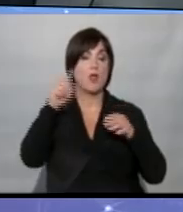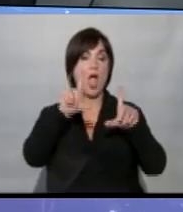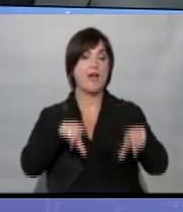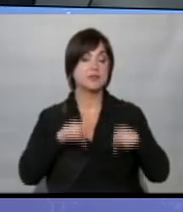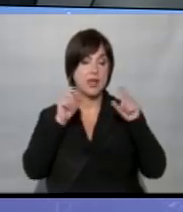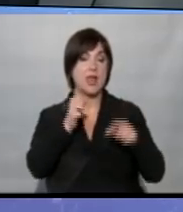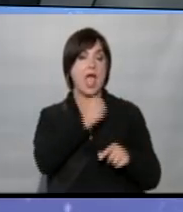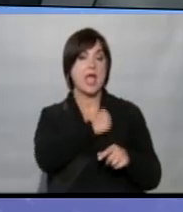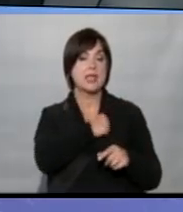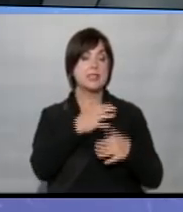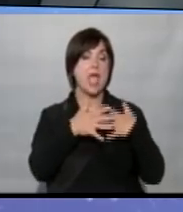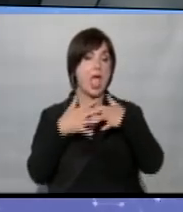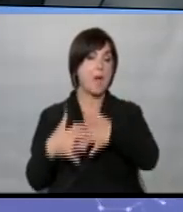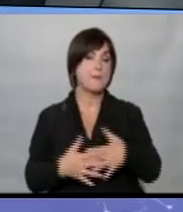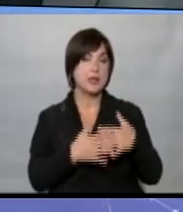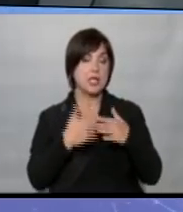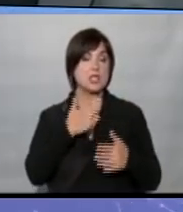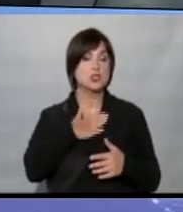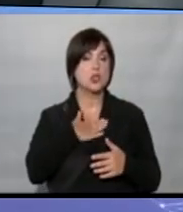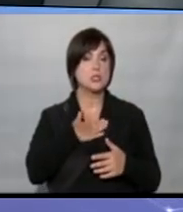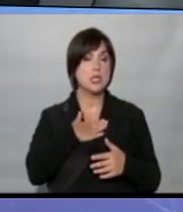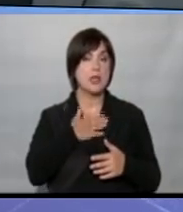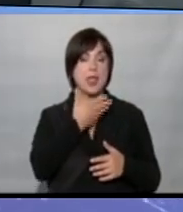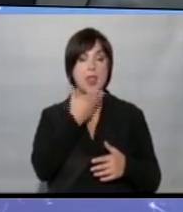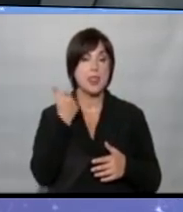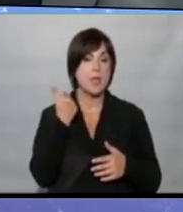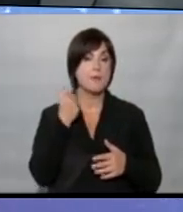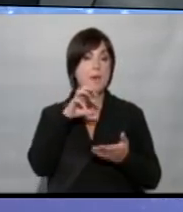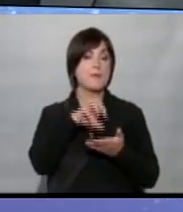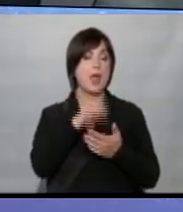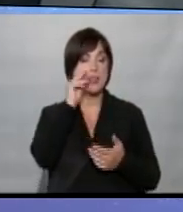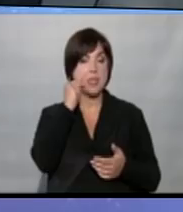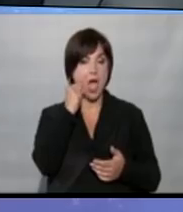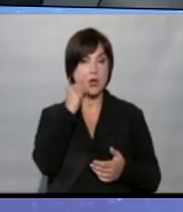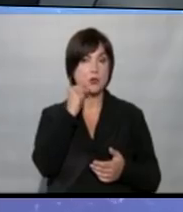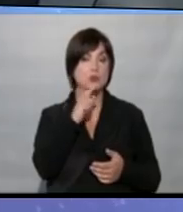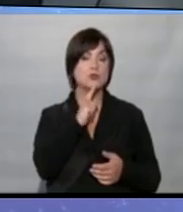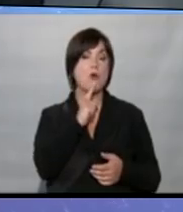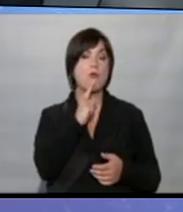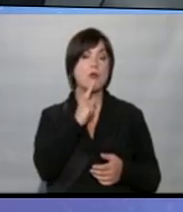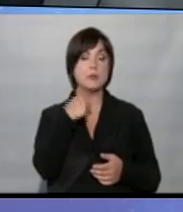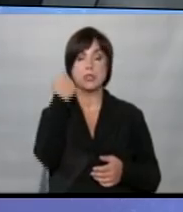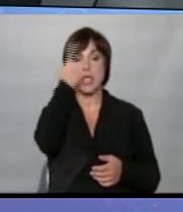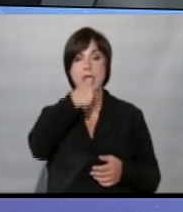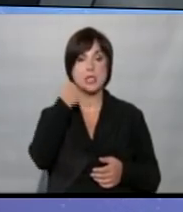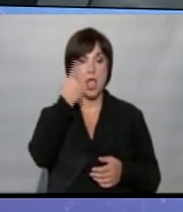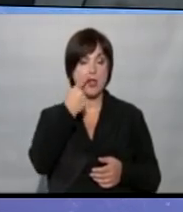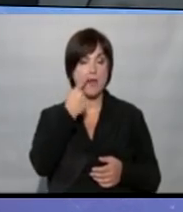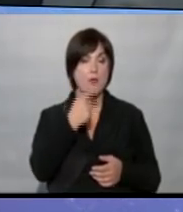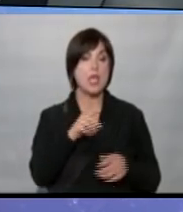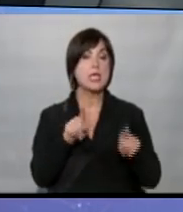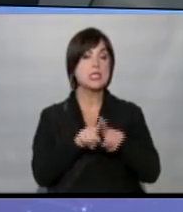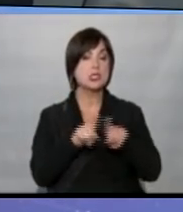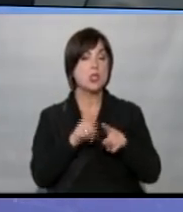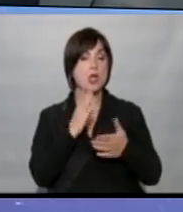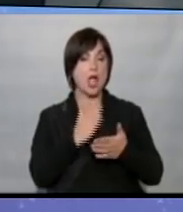Канада и Америка. Затоа што ние ќе немаме матичен народ со кој ќе се идентификуваме. Исто